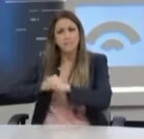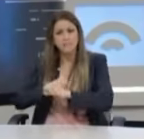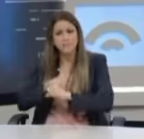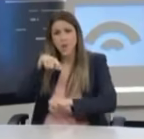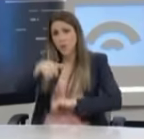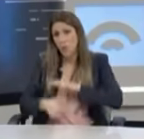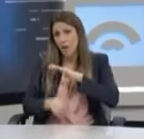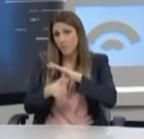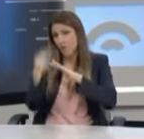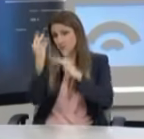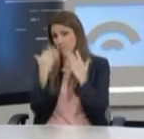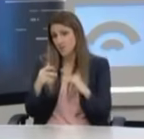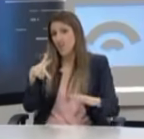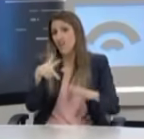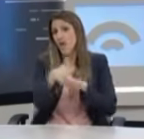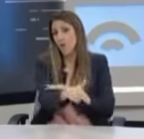Καθίστε, παρακαλώ.